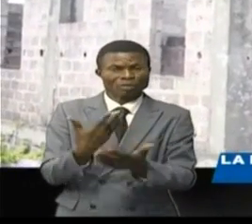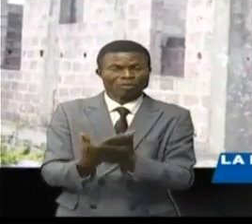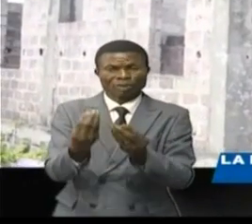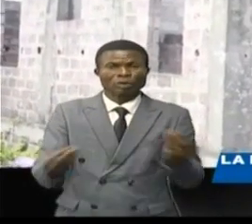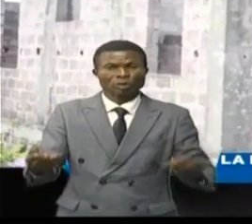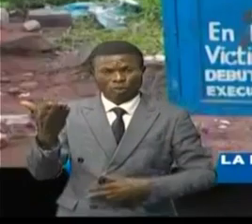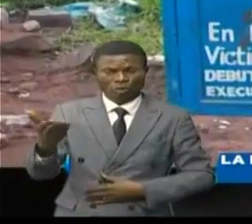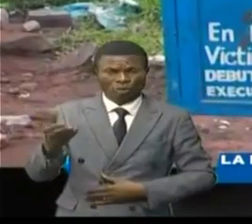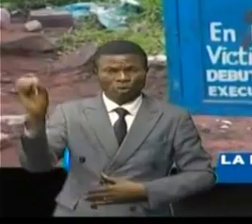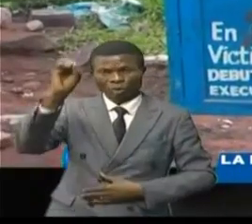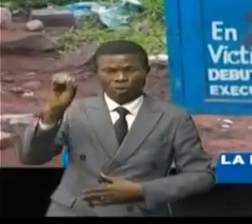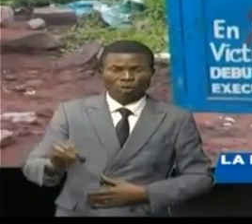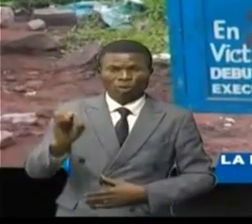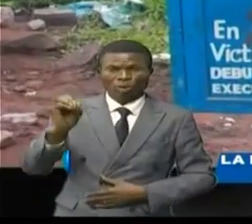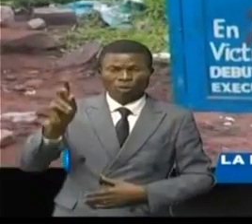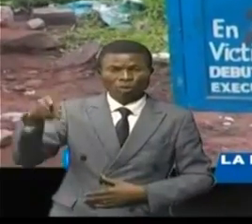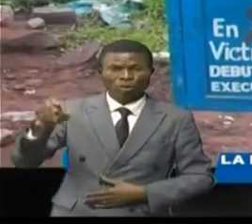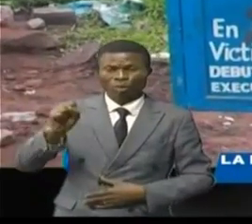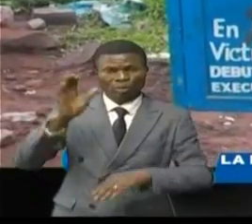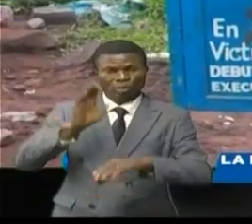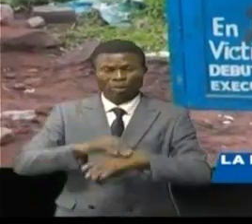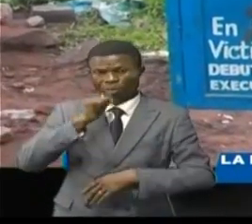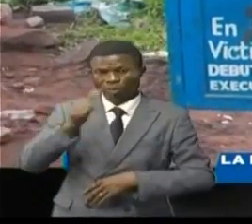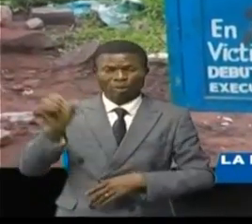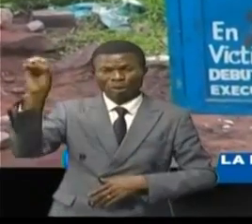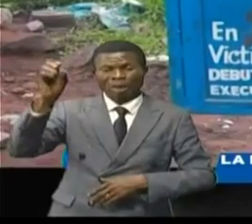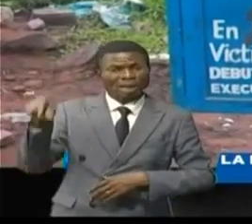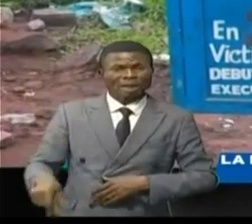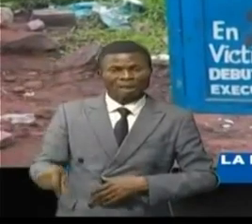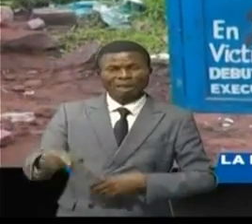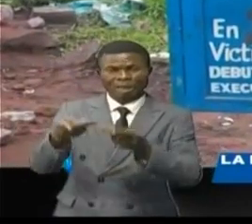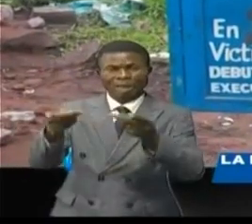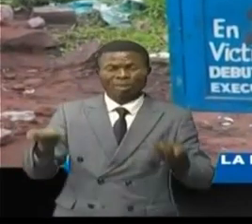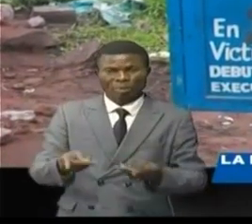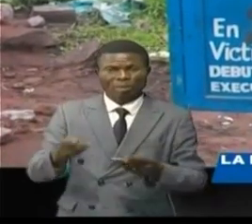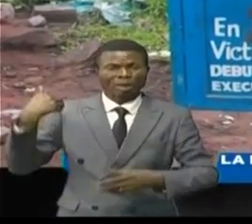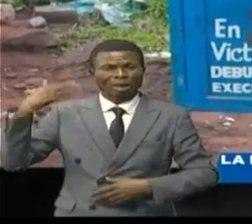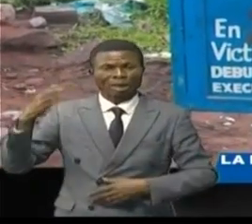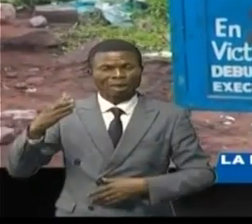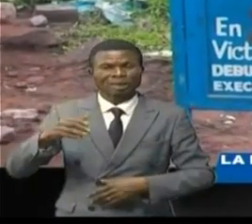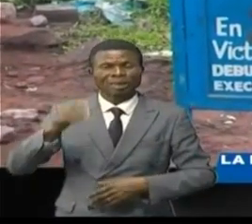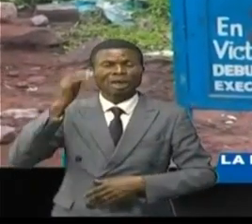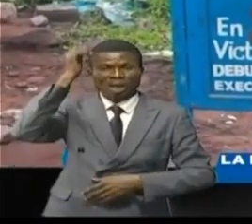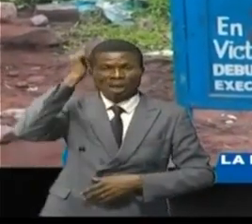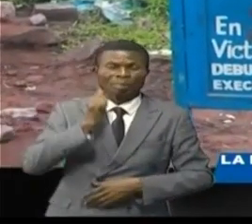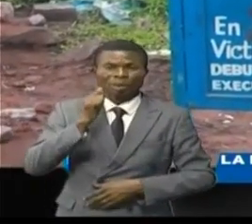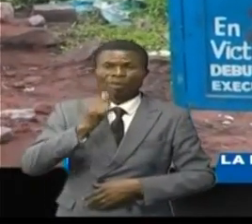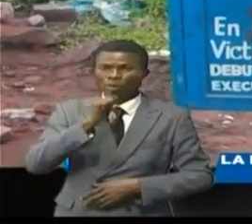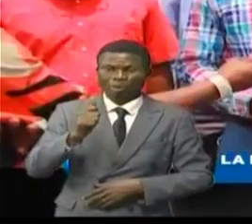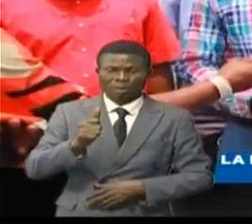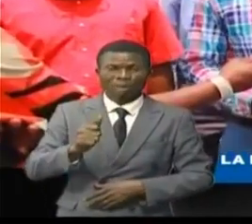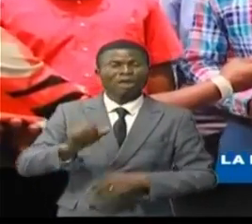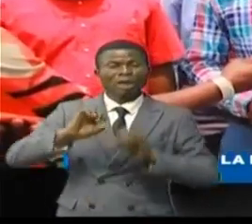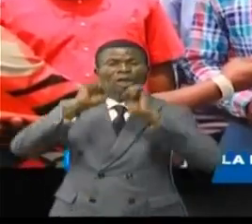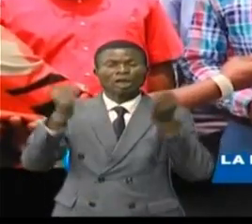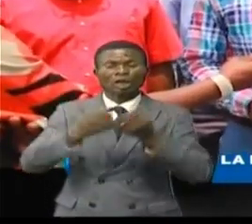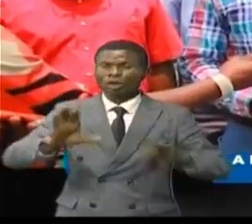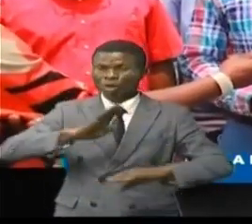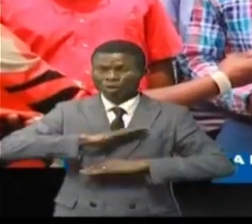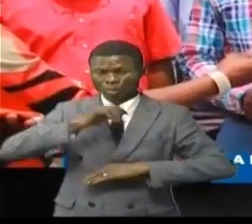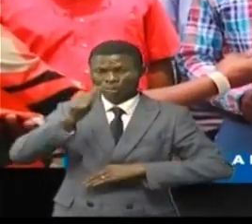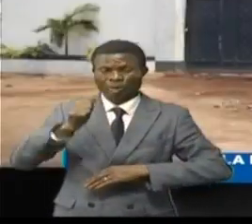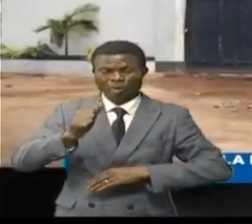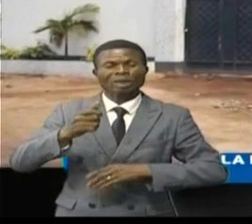Sokopao. Sokopao n'est pas à toucher. Sokopao n'est pas un site qui appartient à l'ONATRA. Si l'ONATRA n'est pas satisfait, la voie légale,